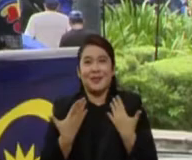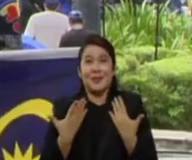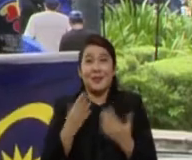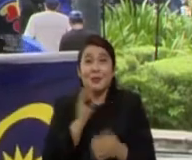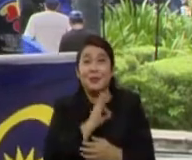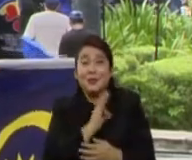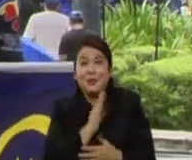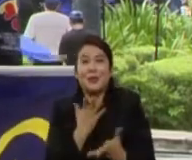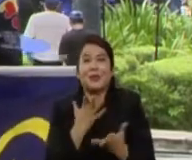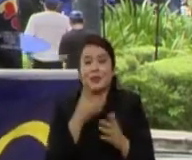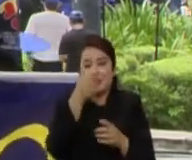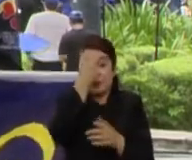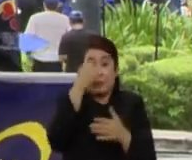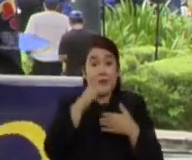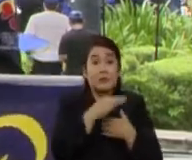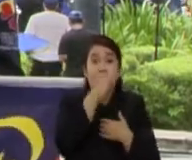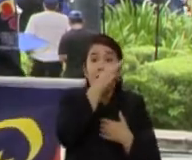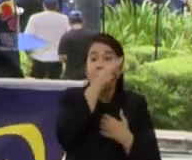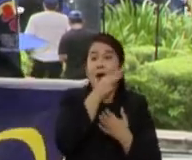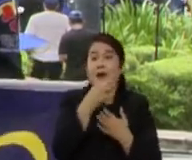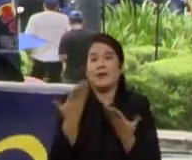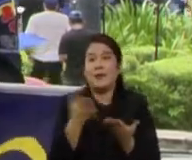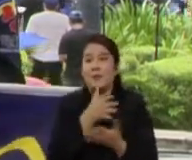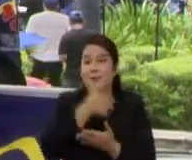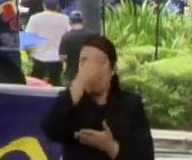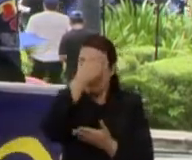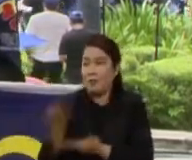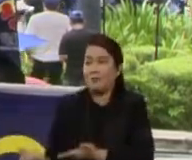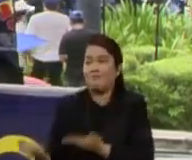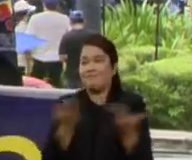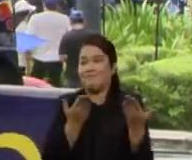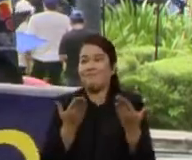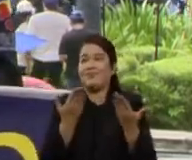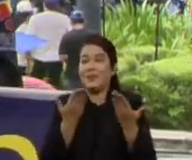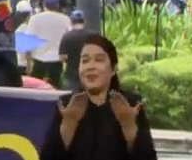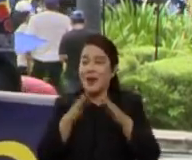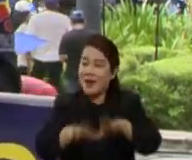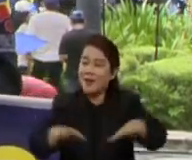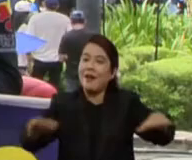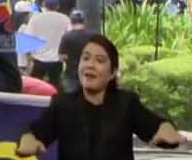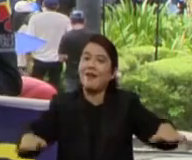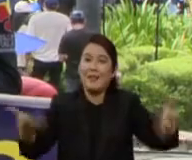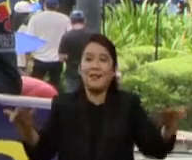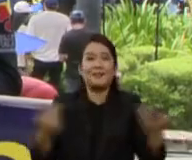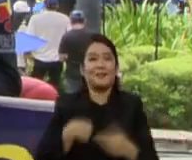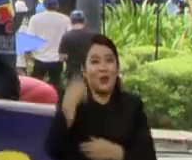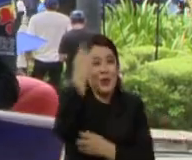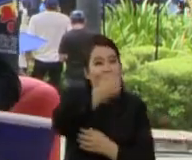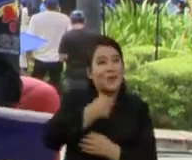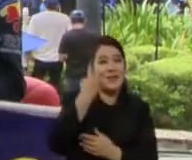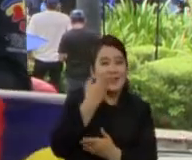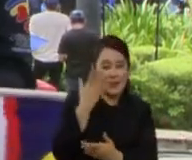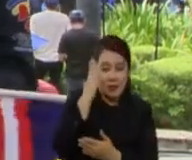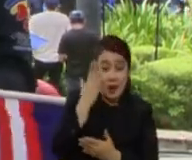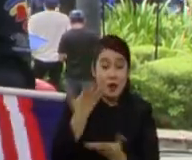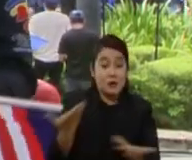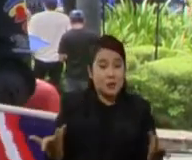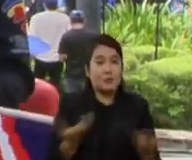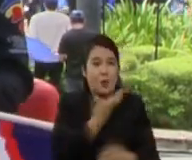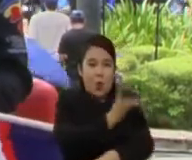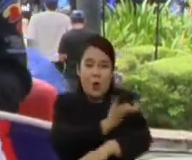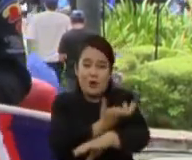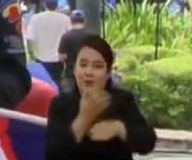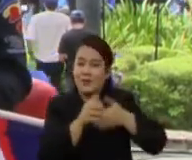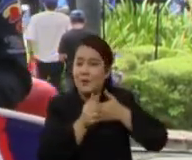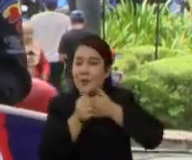semangat ibu bapa yang membawa anak-anak mereka. Saya rasa inilah wajah yang bakal mewarisi